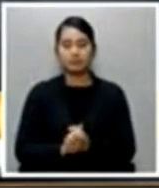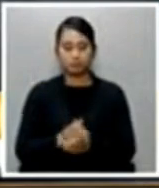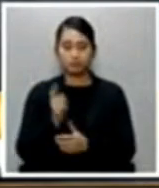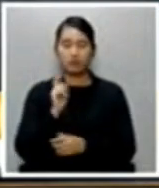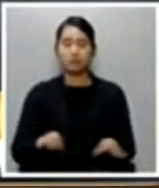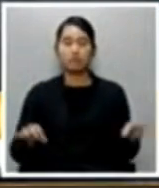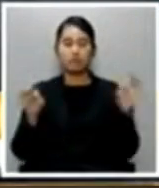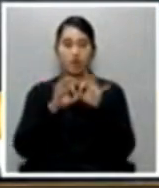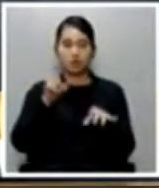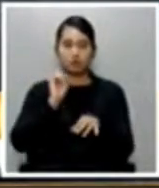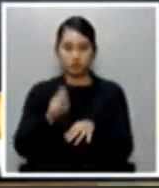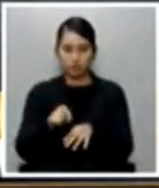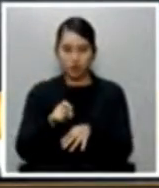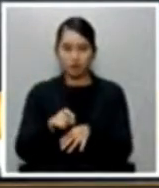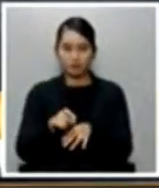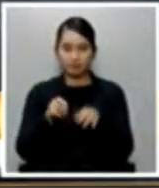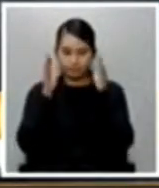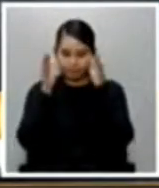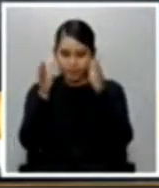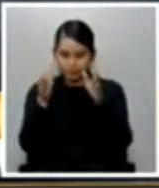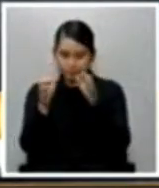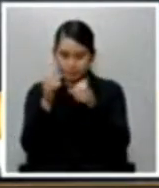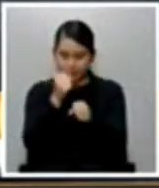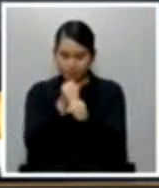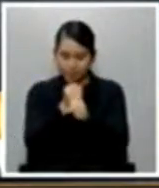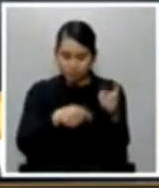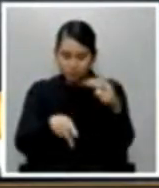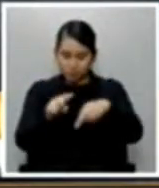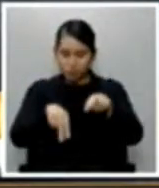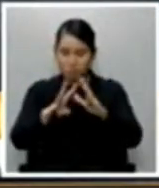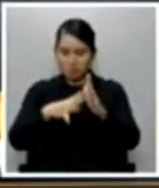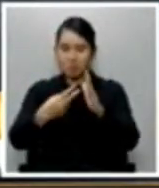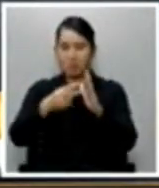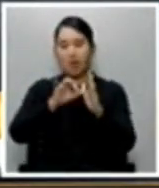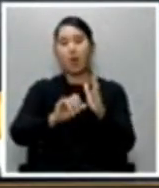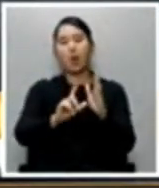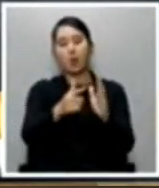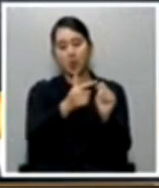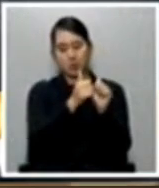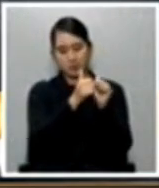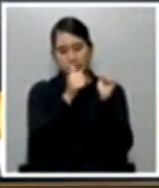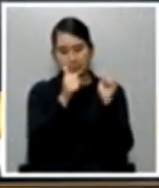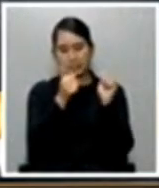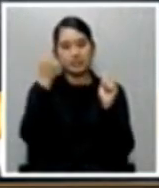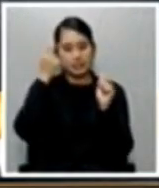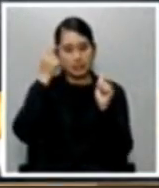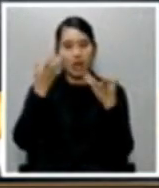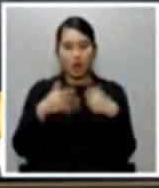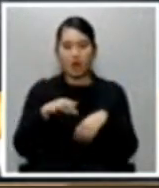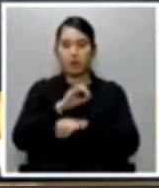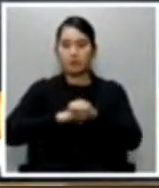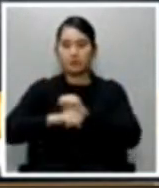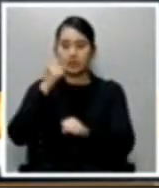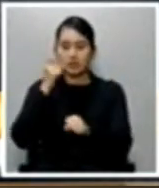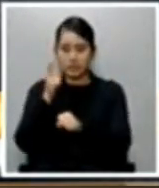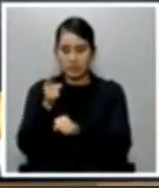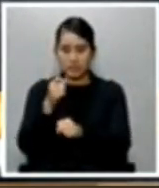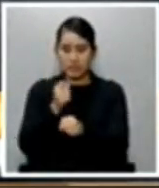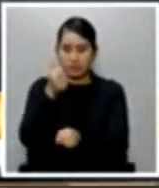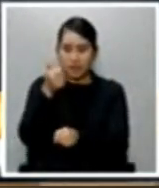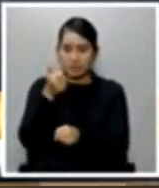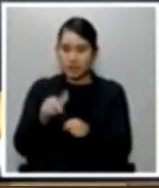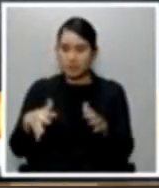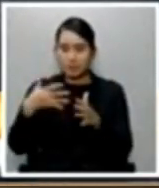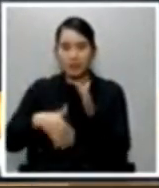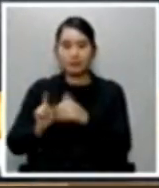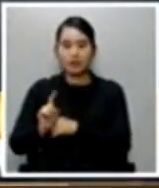จจะต้องเอาใจใส่มากขึ้นในการไปตรวจตราว่านโยบายดีๆที่ท่านคิดไว้เนี่ยถึงเวลาจริงเนี่ยมันมีข้อติดขัดประการใดบ้